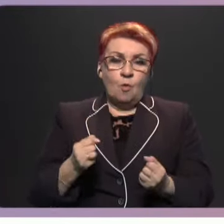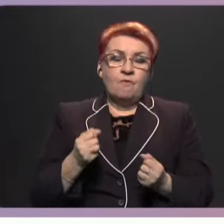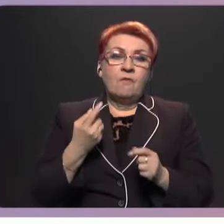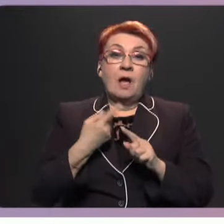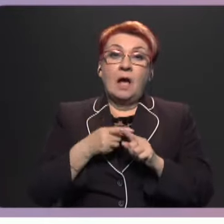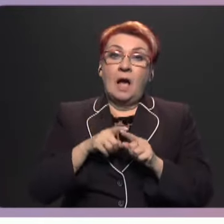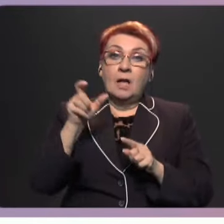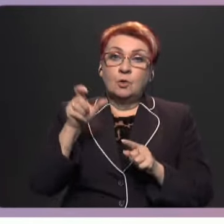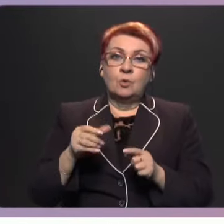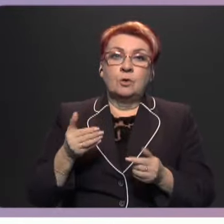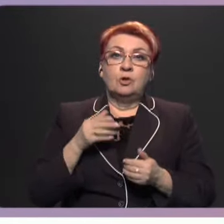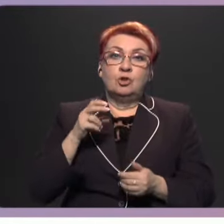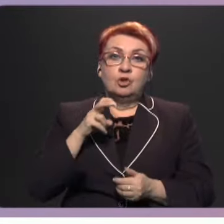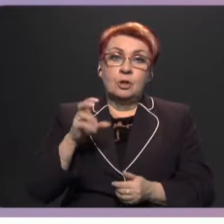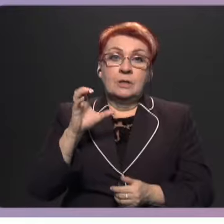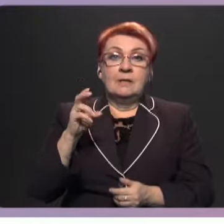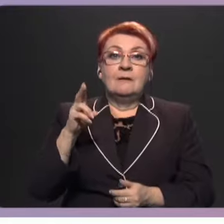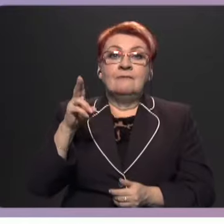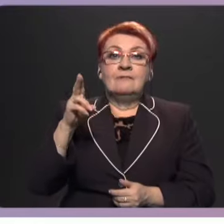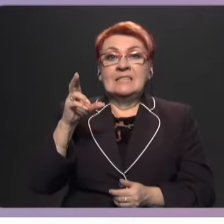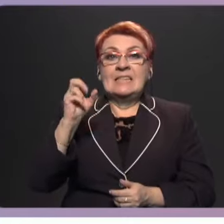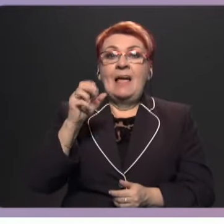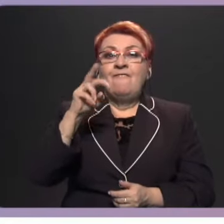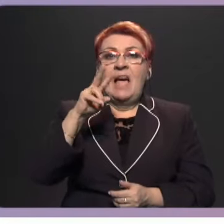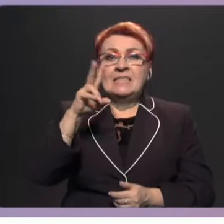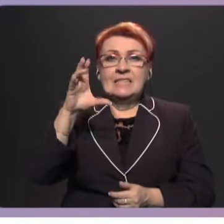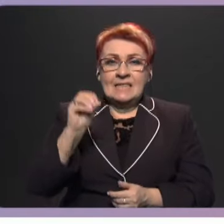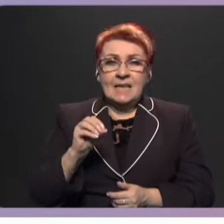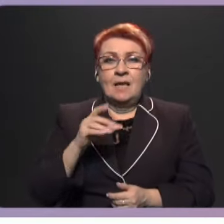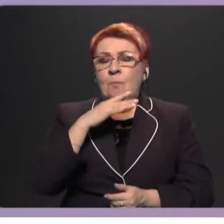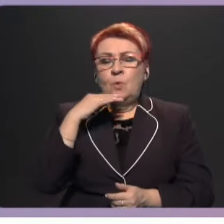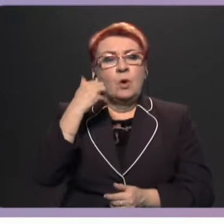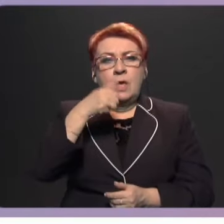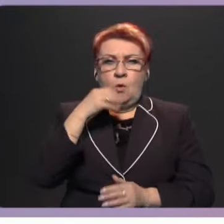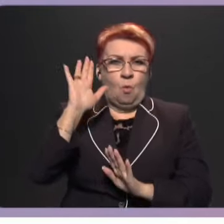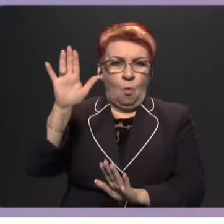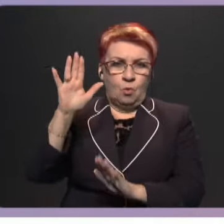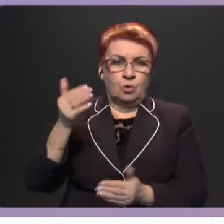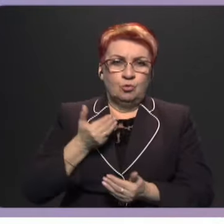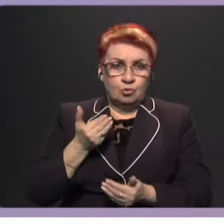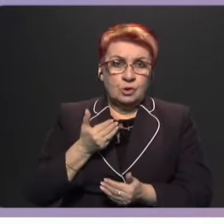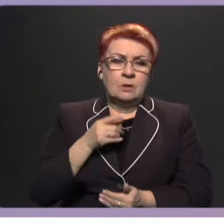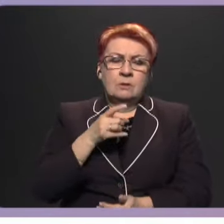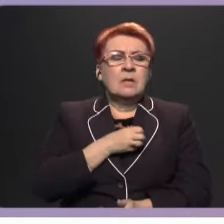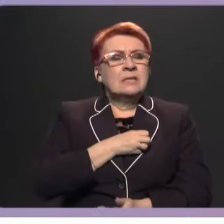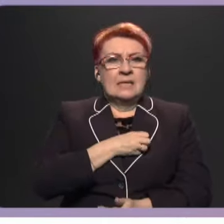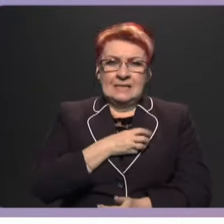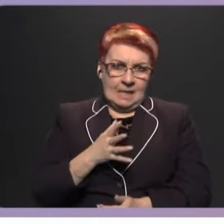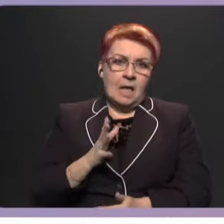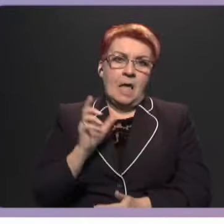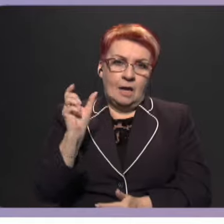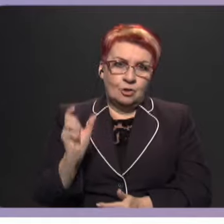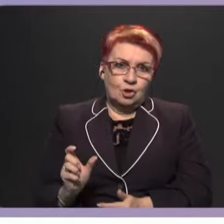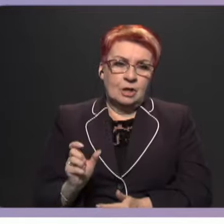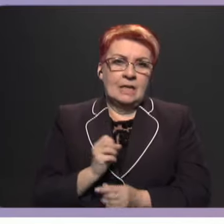который жил в Славянске многие годы, настолько состоятельный,